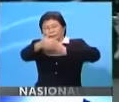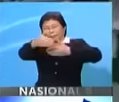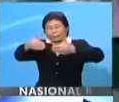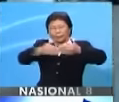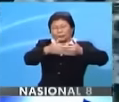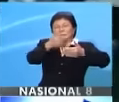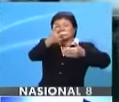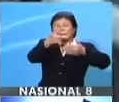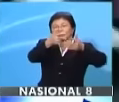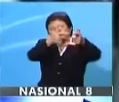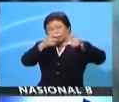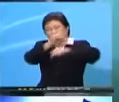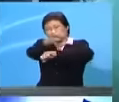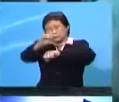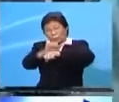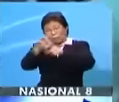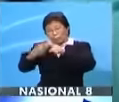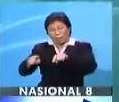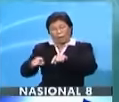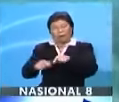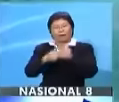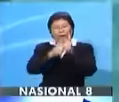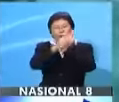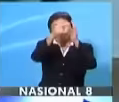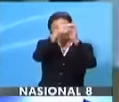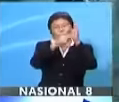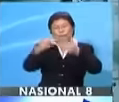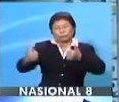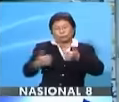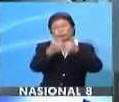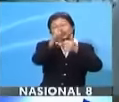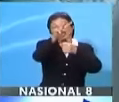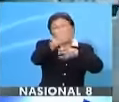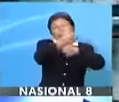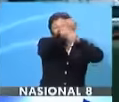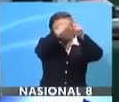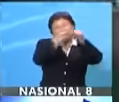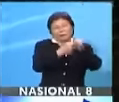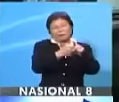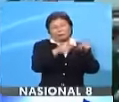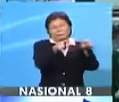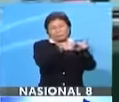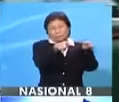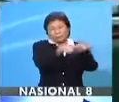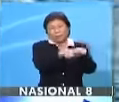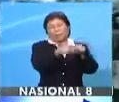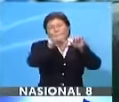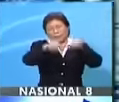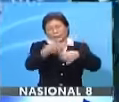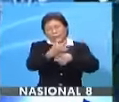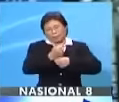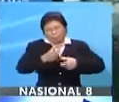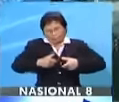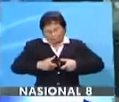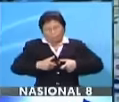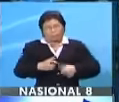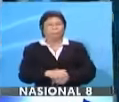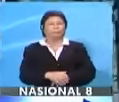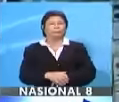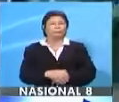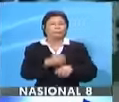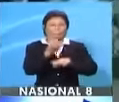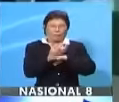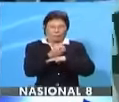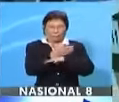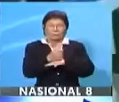tiga penembak Singapura. Namun mengikut peraturan kejohanan, hanya dua pemenang dari pasukan yang sama layak mendapat pingat.